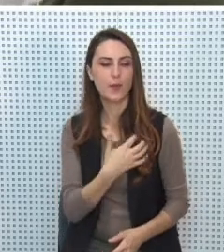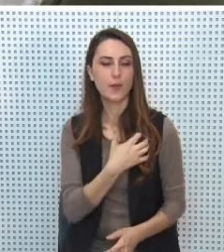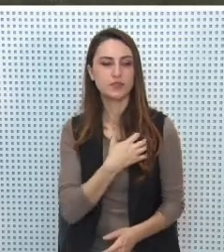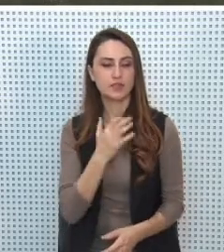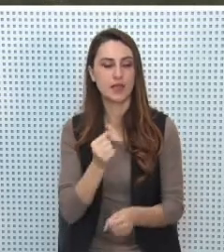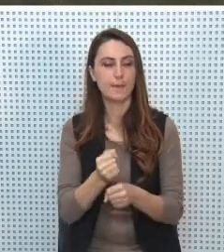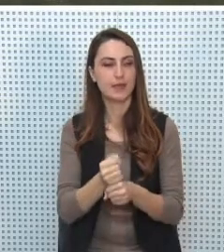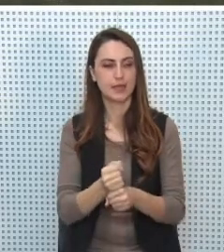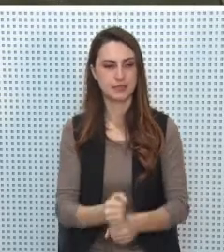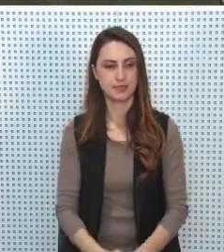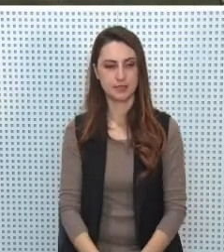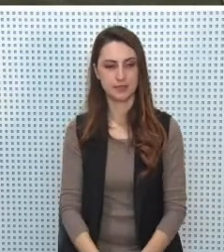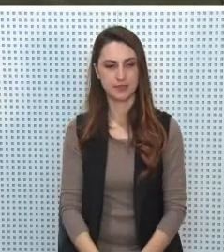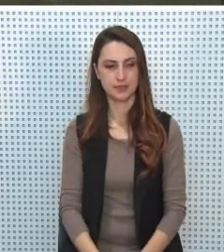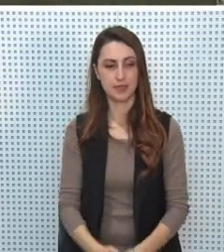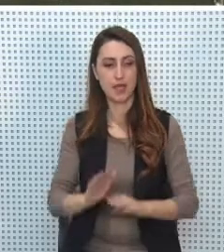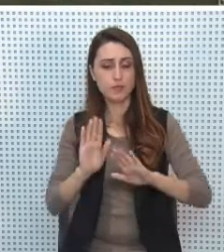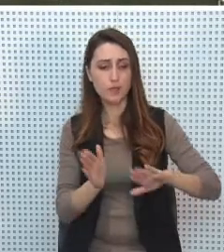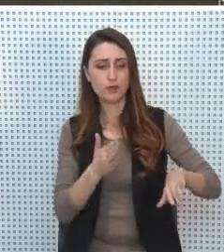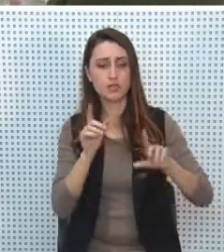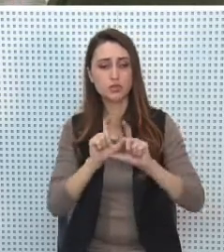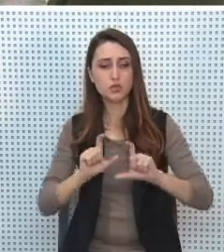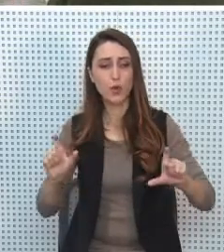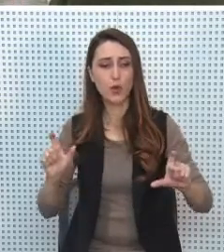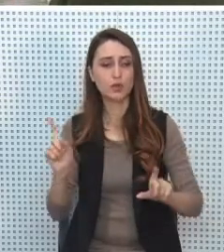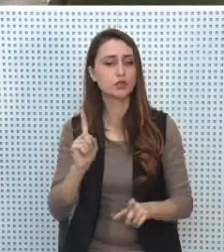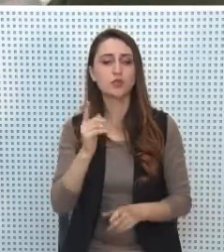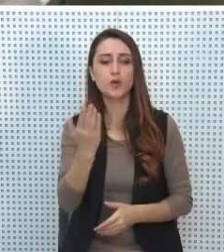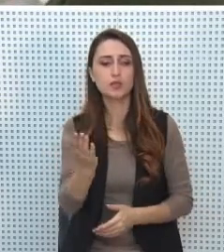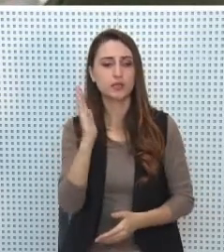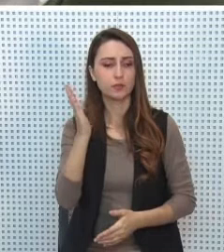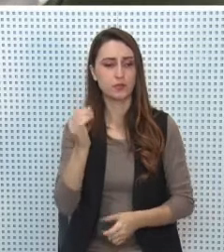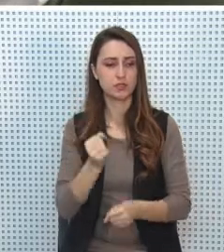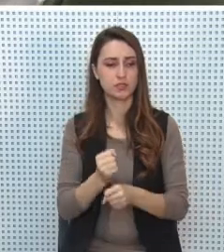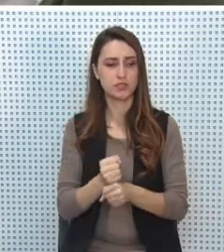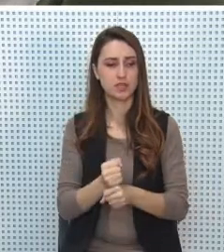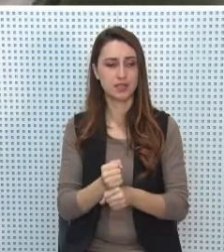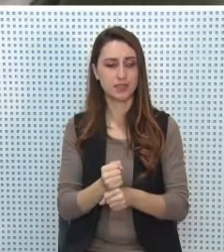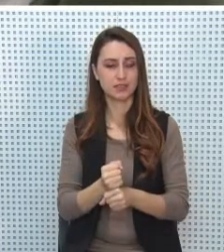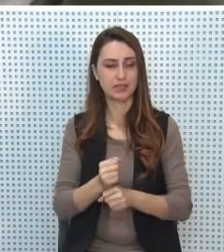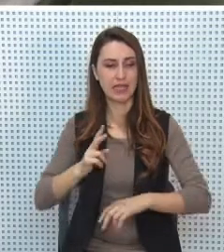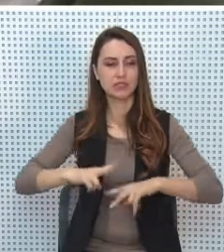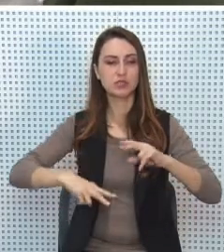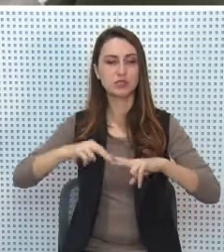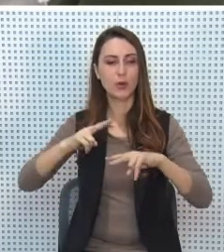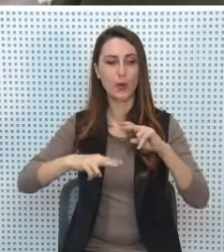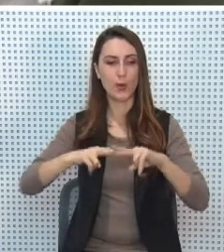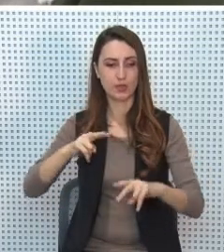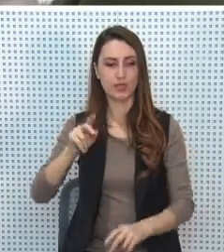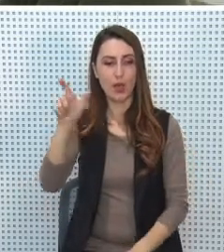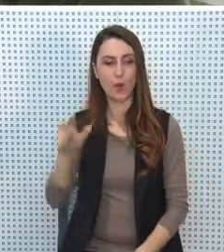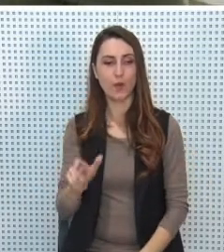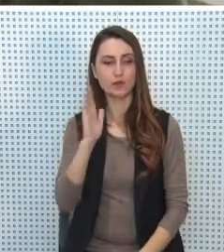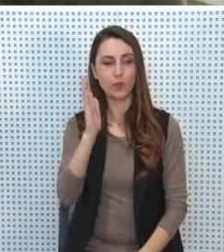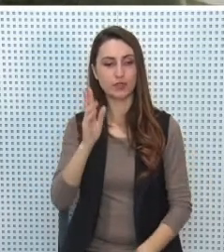Ну, ты хотел что делать? Вот после школы, закончишь школу, что ты будешь делать? Строить. Он будет